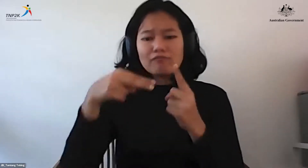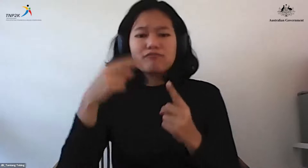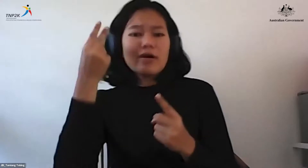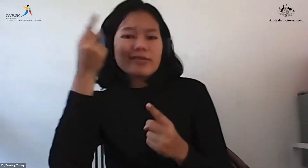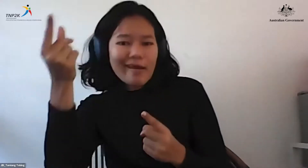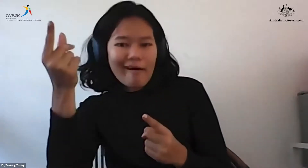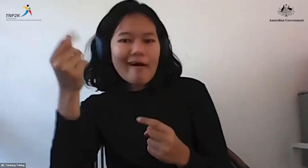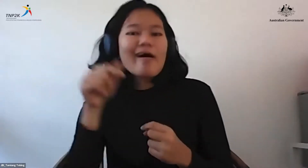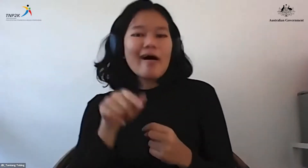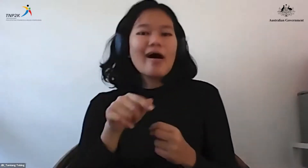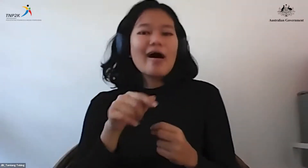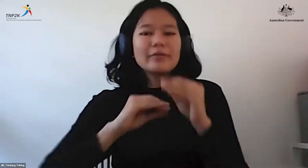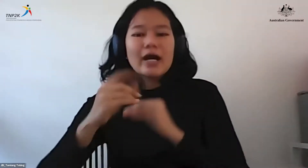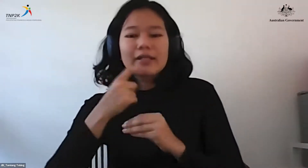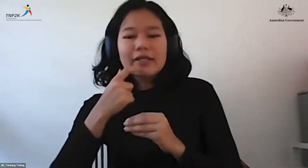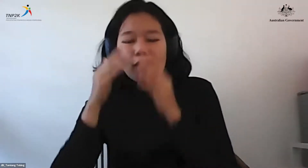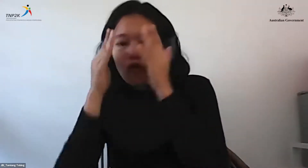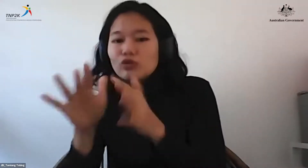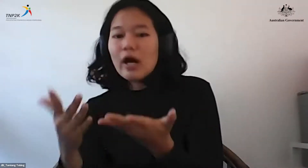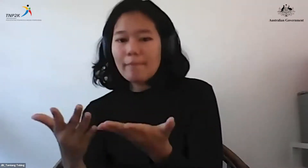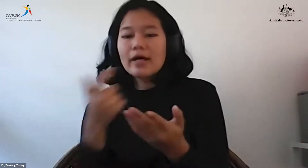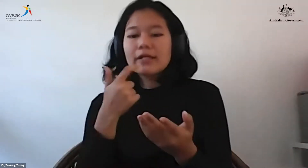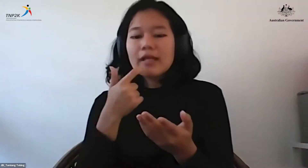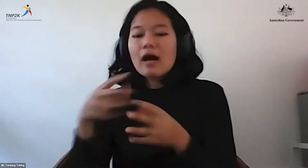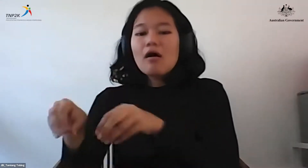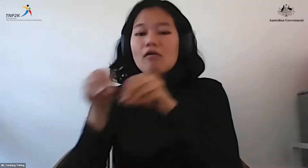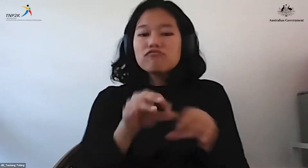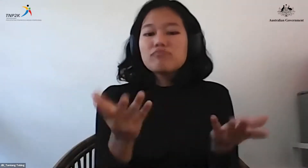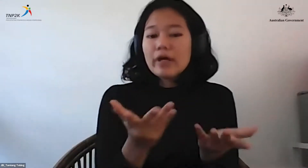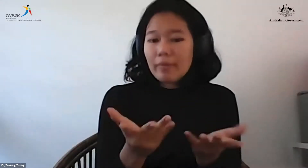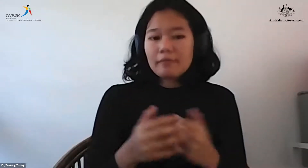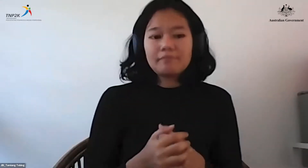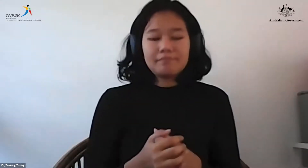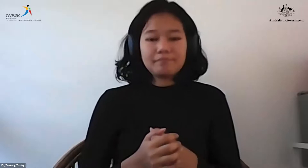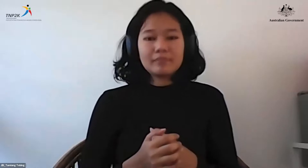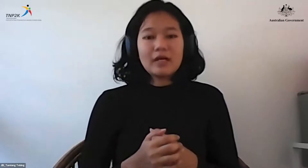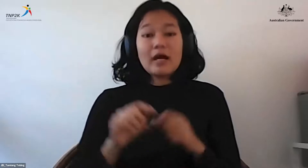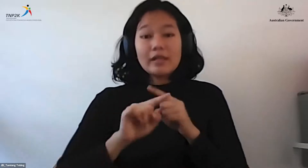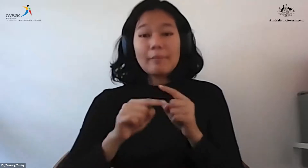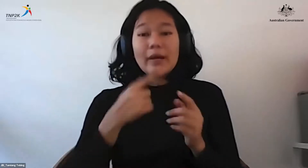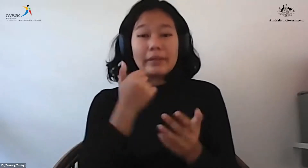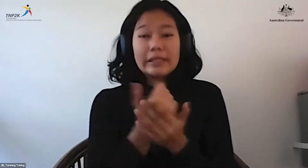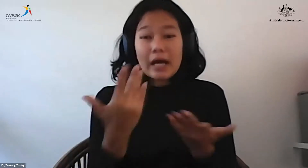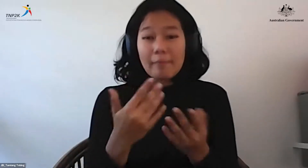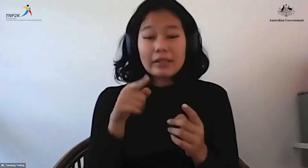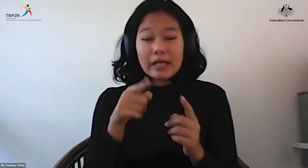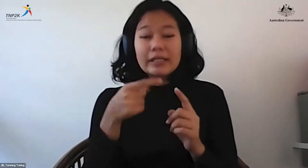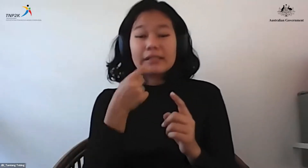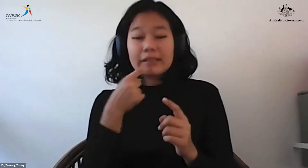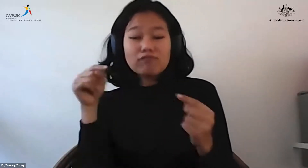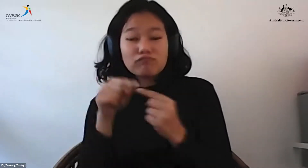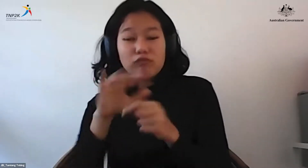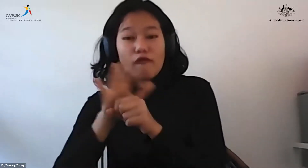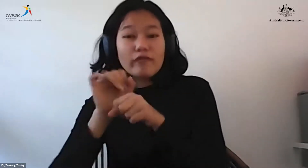jadi bicara tentang refocusing, bicara tentang realokasi. Cuma tadi yang saya garis bawah ini yang terkait sekali dengan topik hari ini tentang